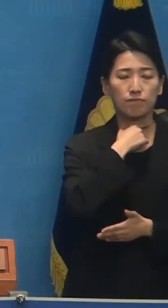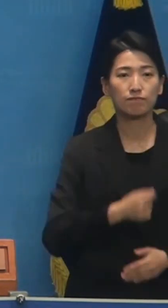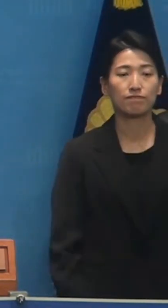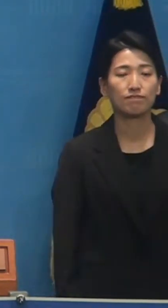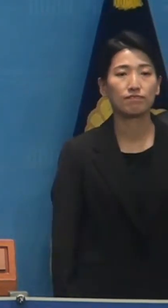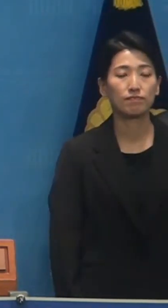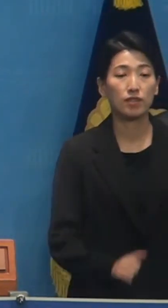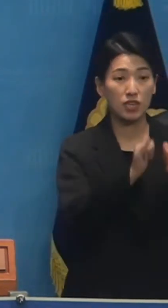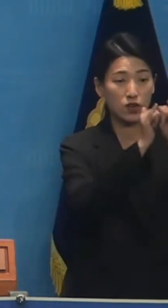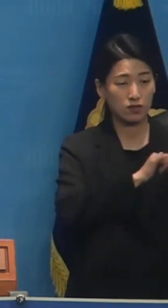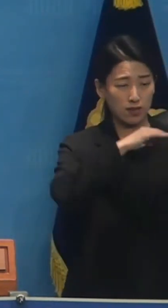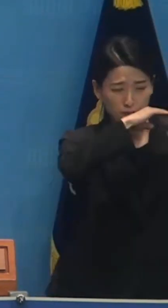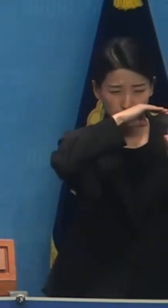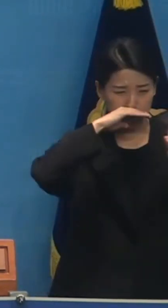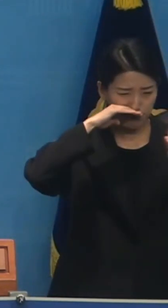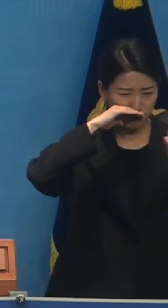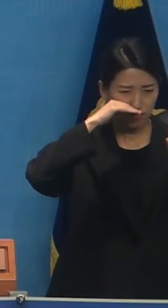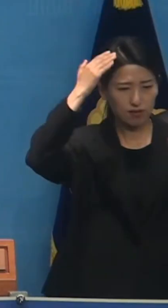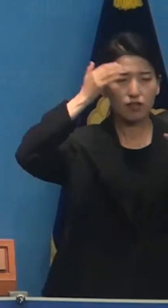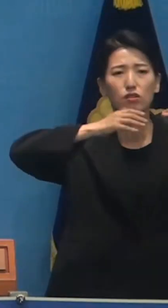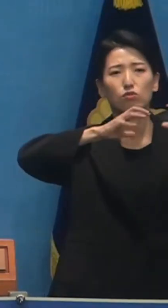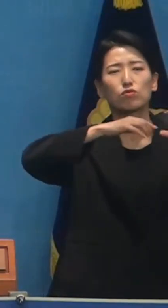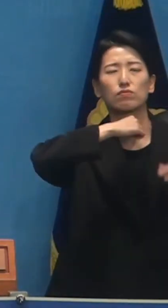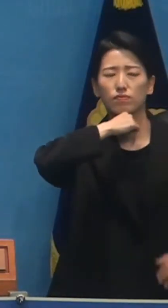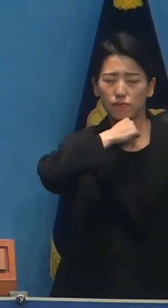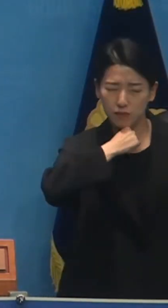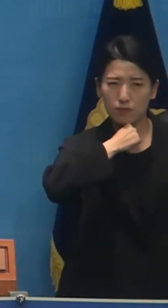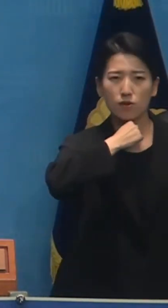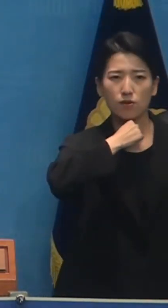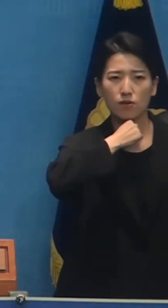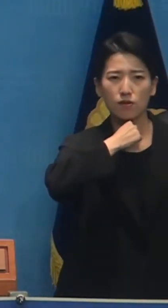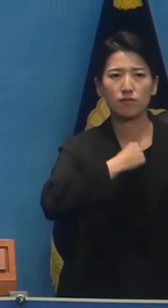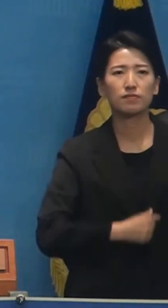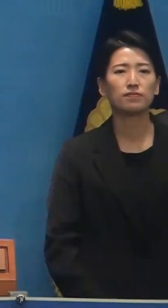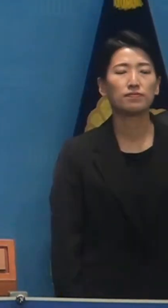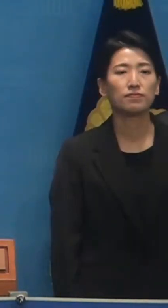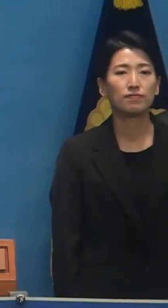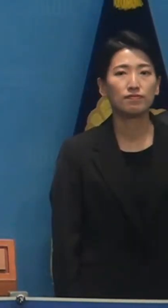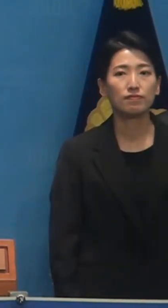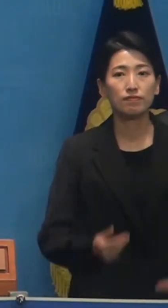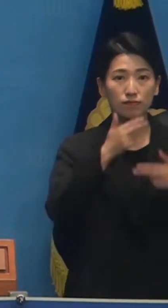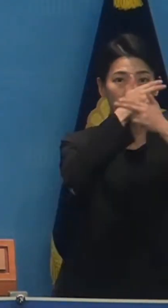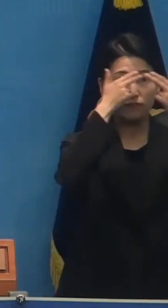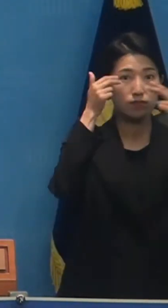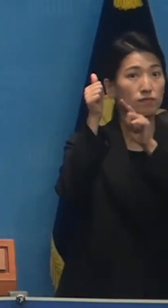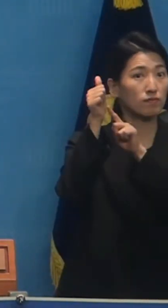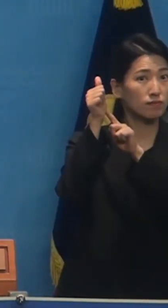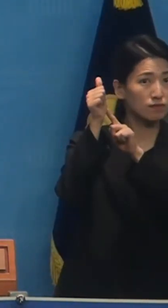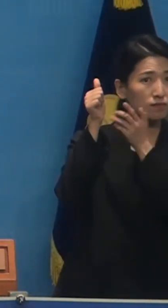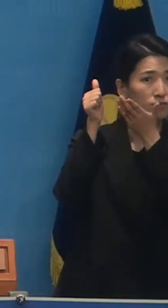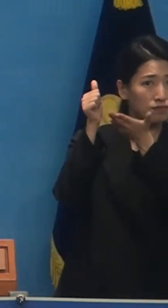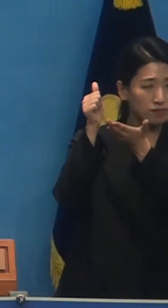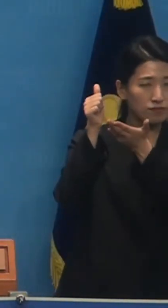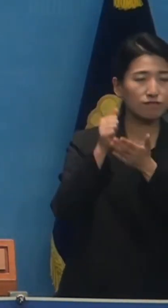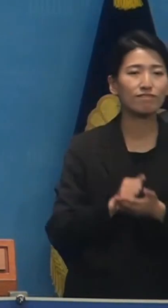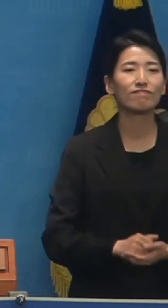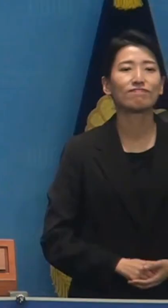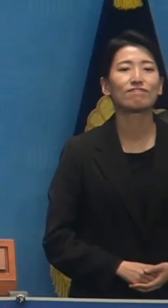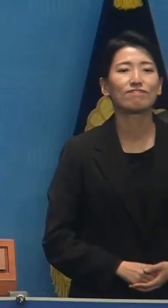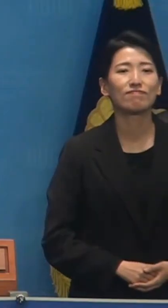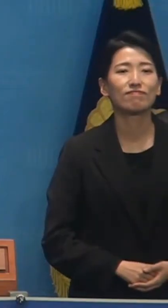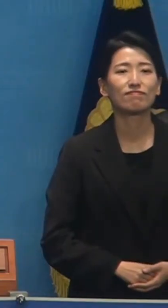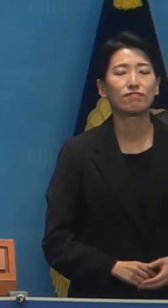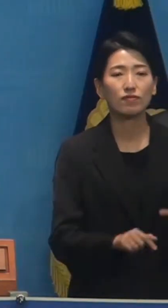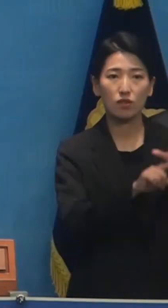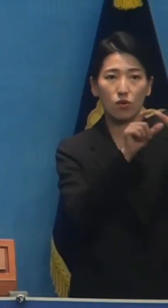진짜 대한민국을 원한다. 이재명 더불어민주당 대선 후보가 2025년